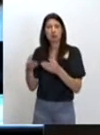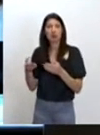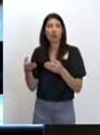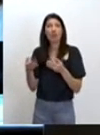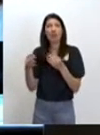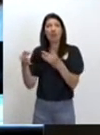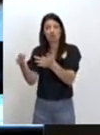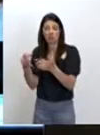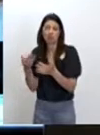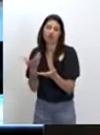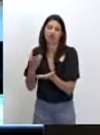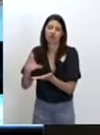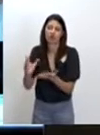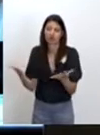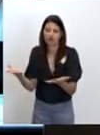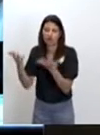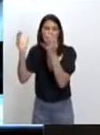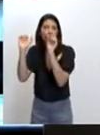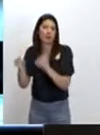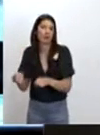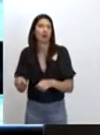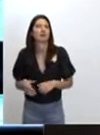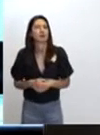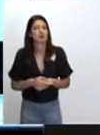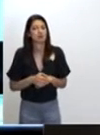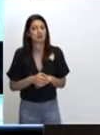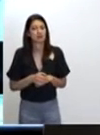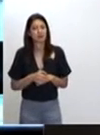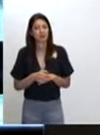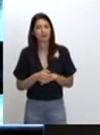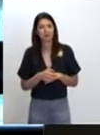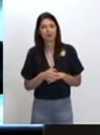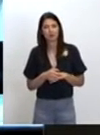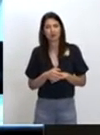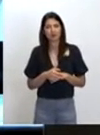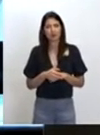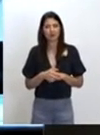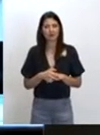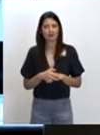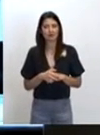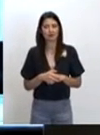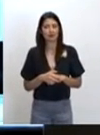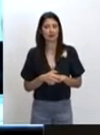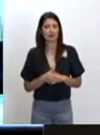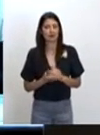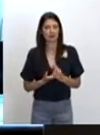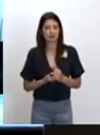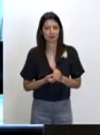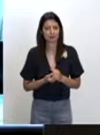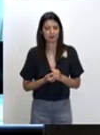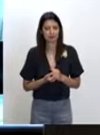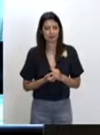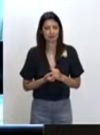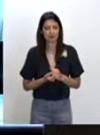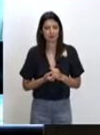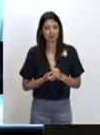ne doit pas faire l'objet de surprofit de la part des opérateurs